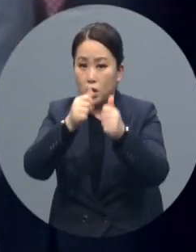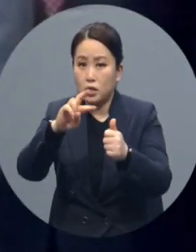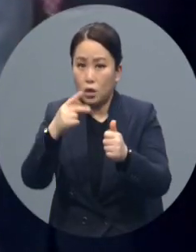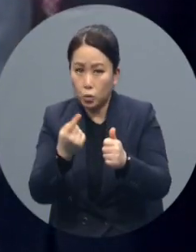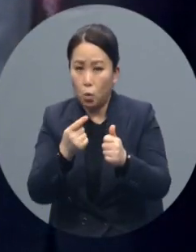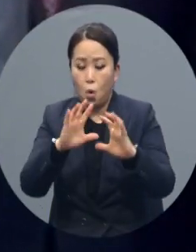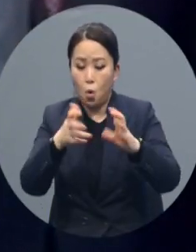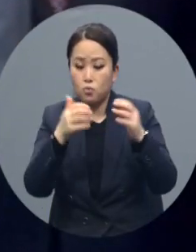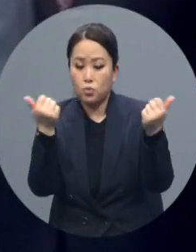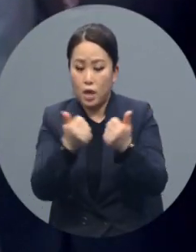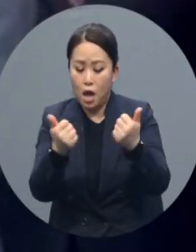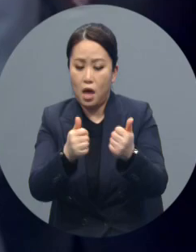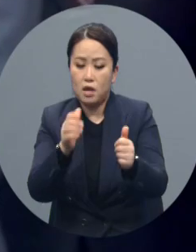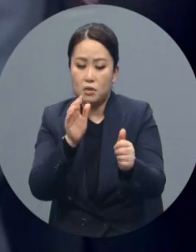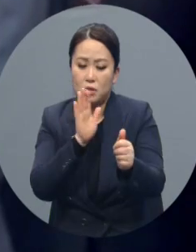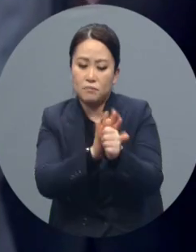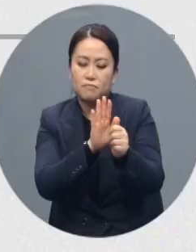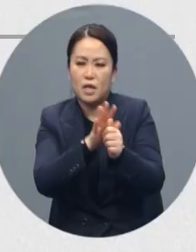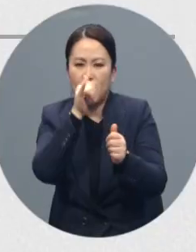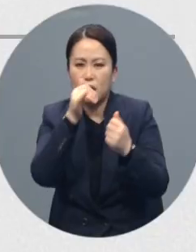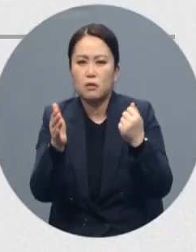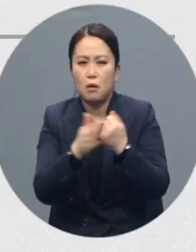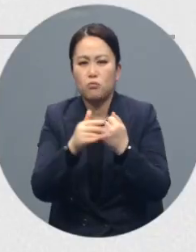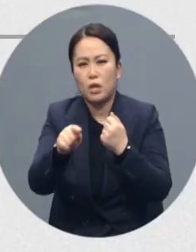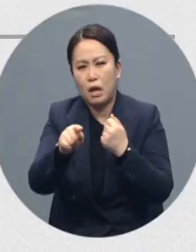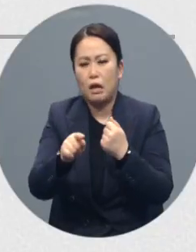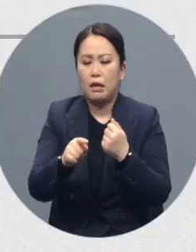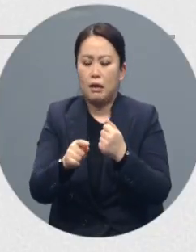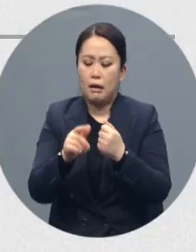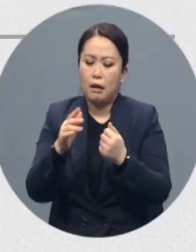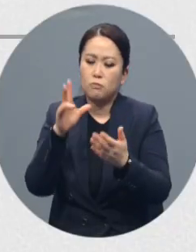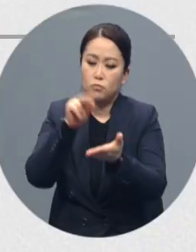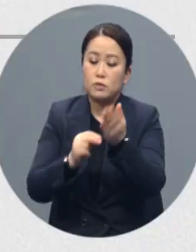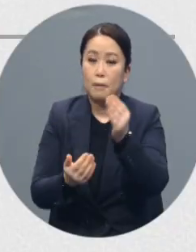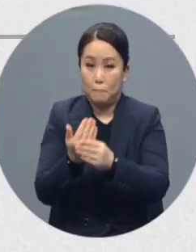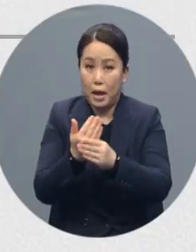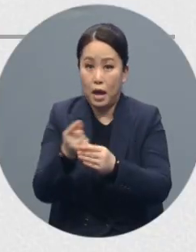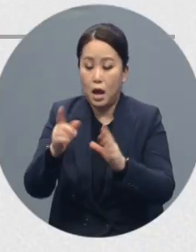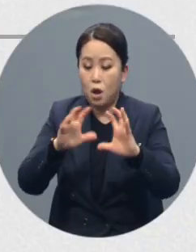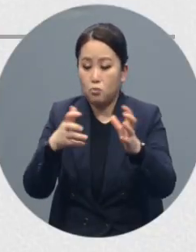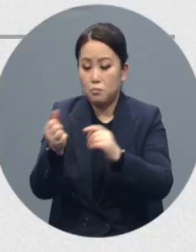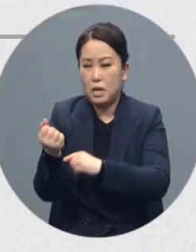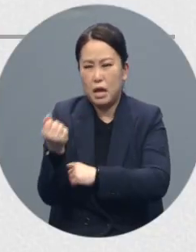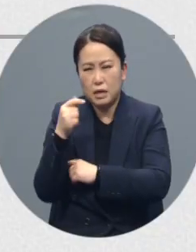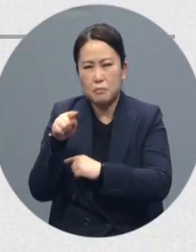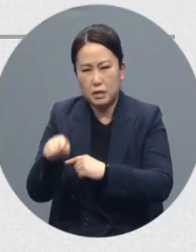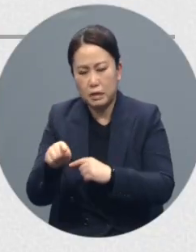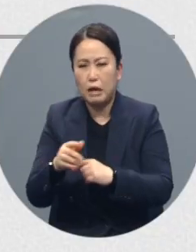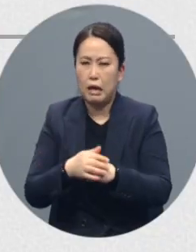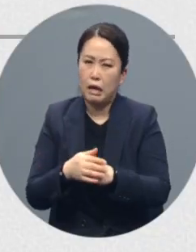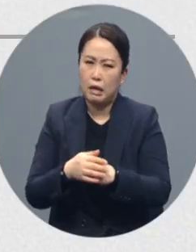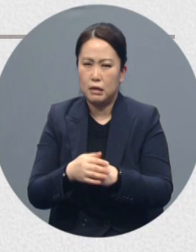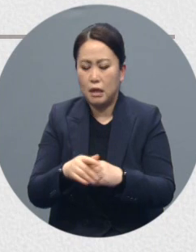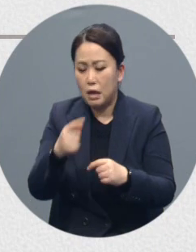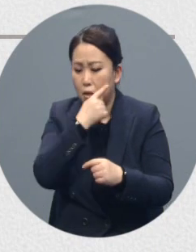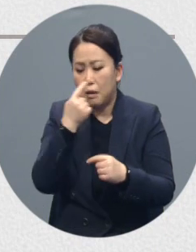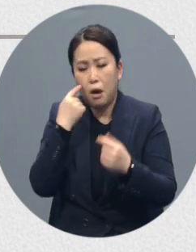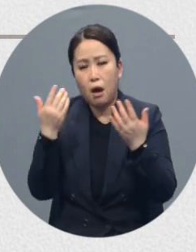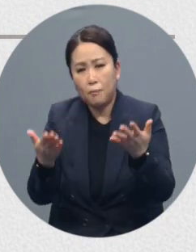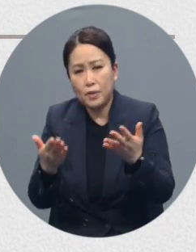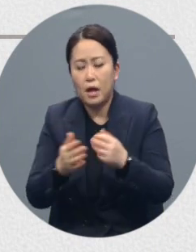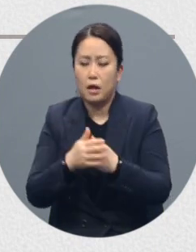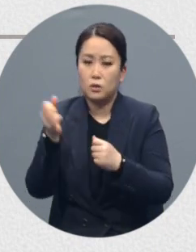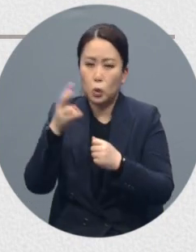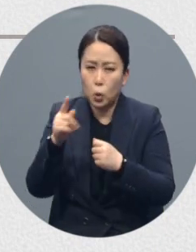공개 지지 발언을 해 논란을 빚고 있습니다. 국민의힘 부산시당은 근거 없는 흑색 선전이라며